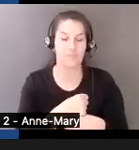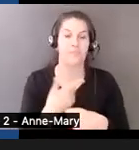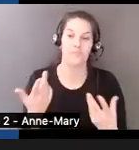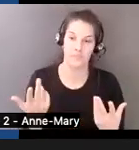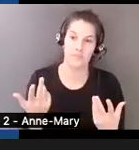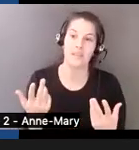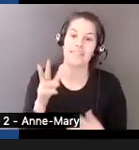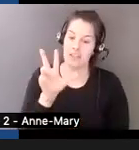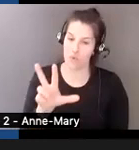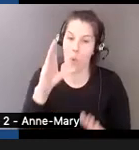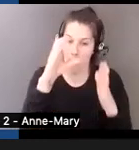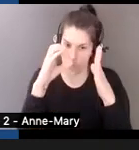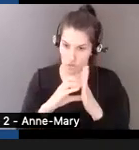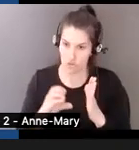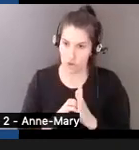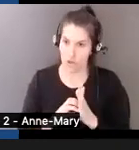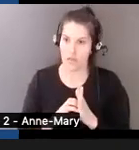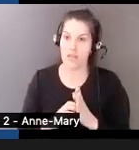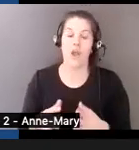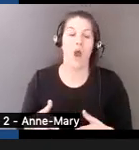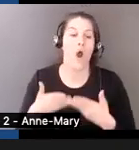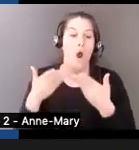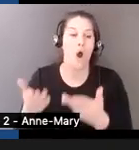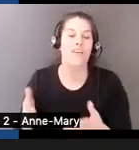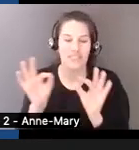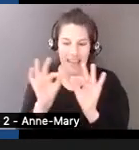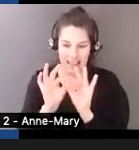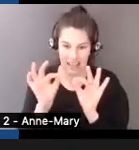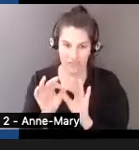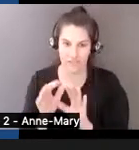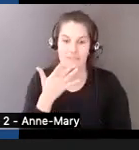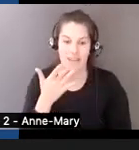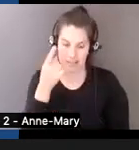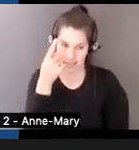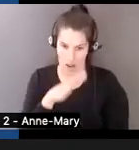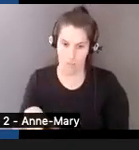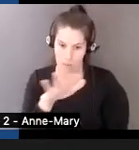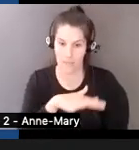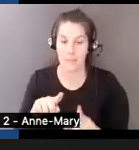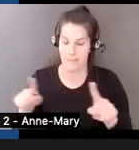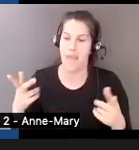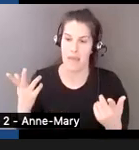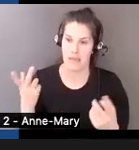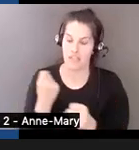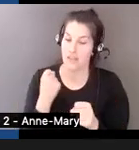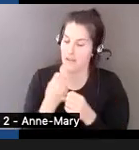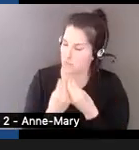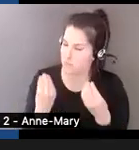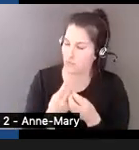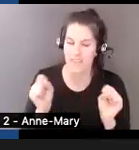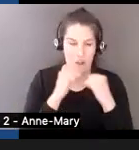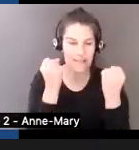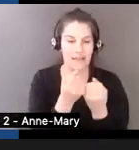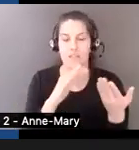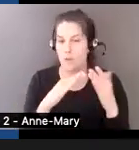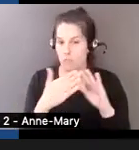3 modules et j'offre un tarif préférentiel pour eux autres. Oui, mais je travaille beaucoup avec des organismes communautaires qui